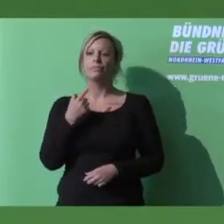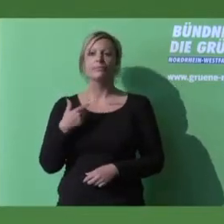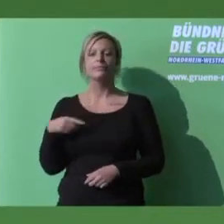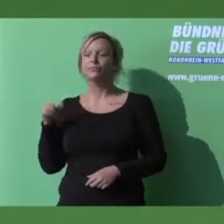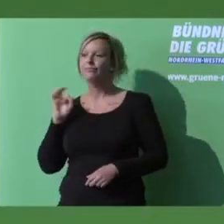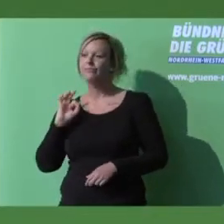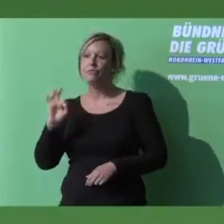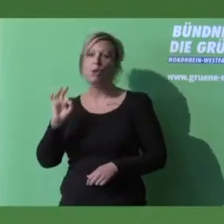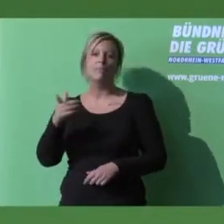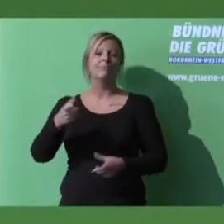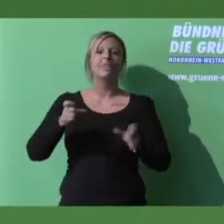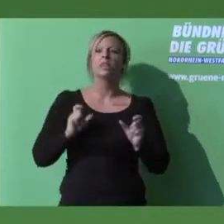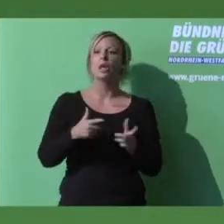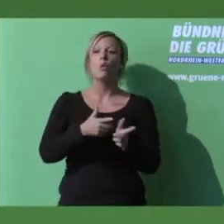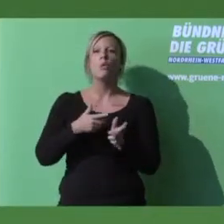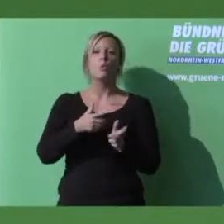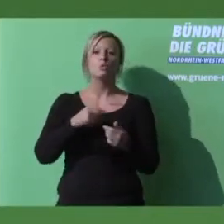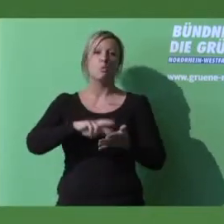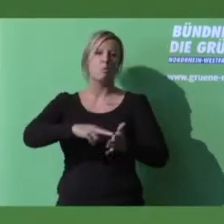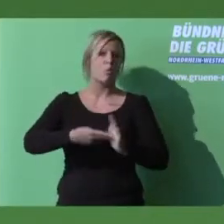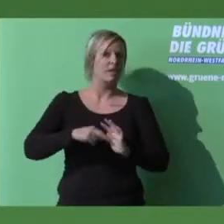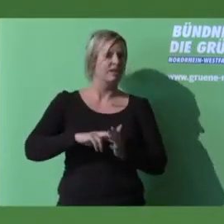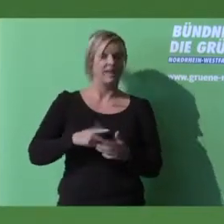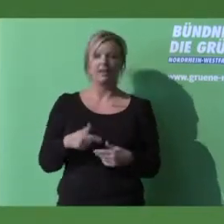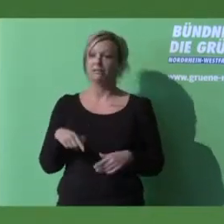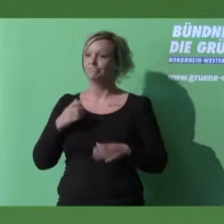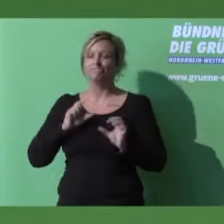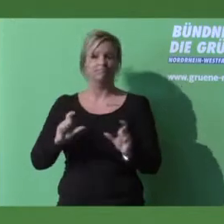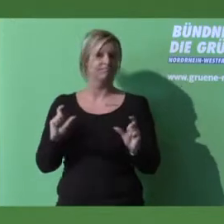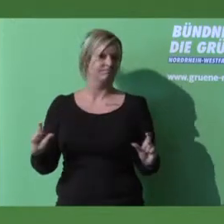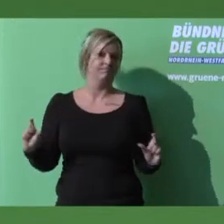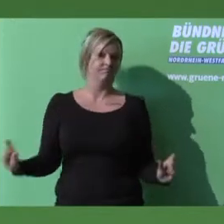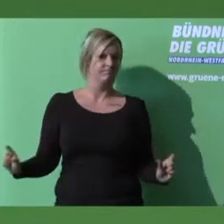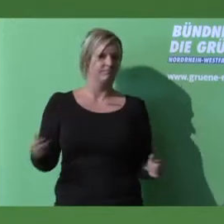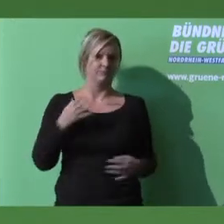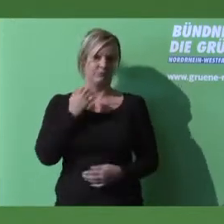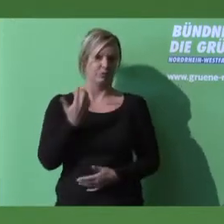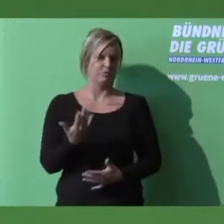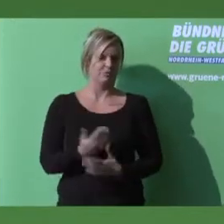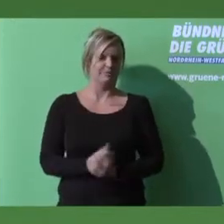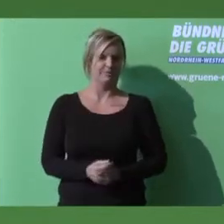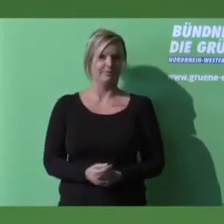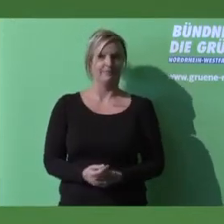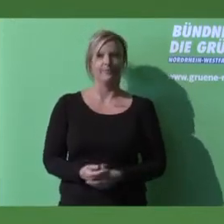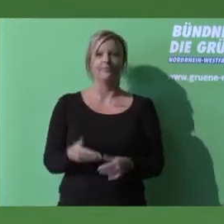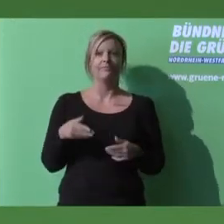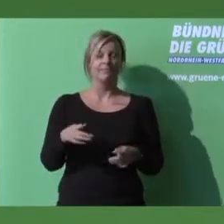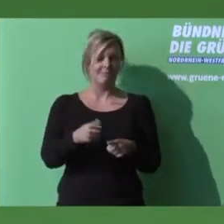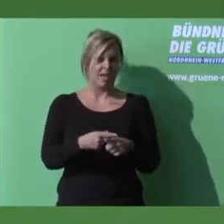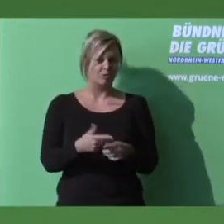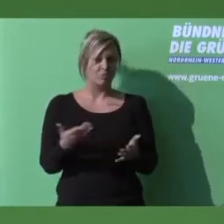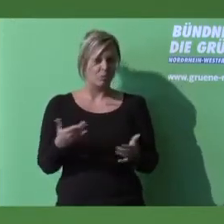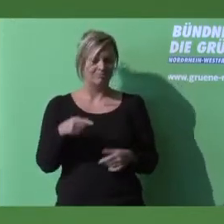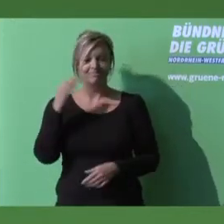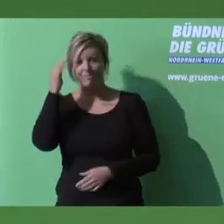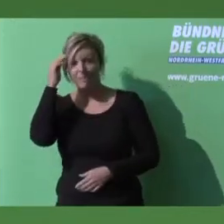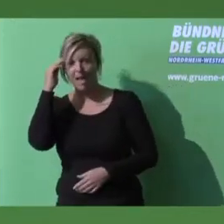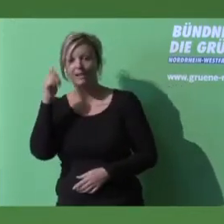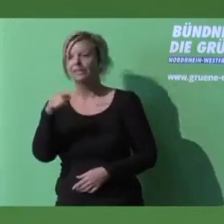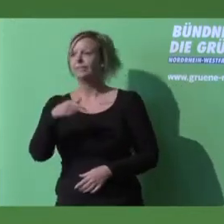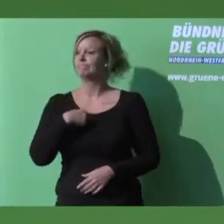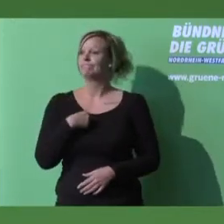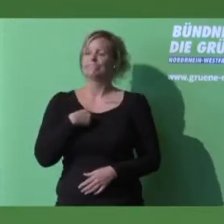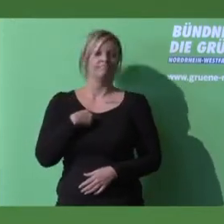restriktive Rüstungspolitik zu streiten. Aber diesen Anspruch, den hat Frau Merkel schon